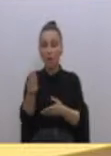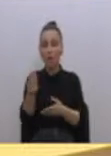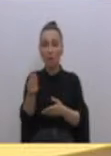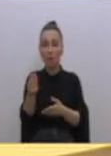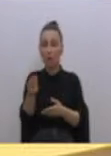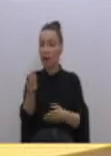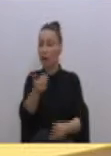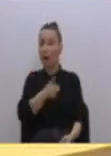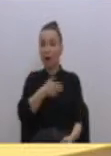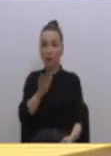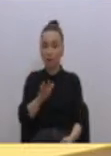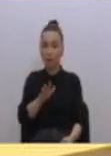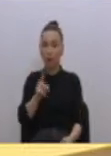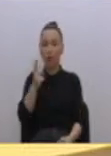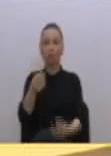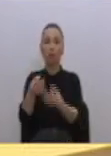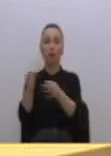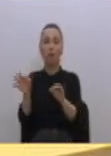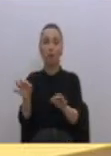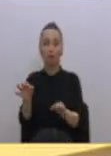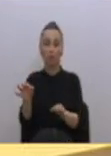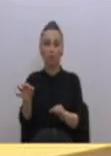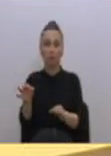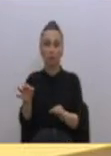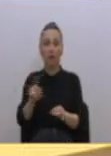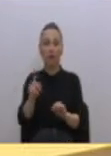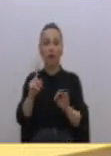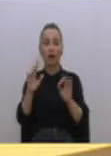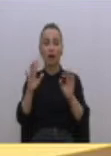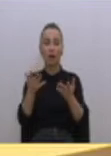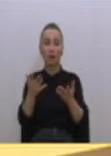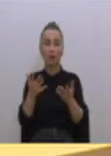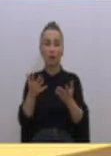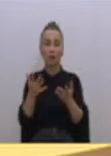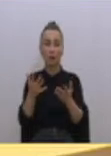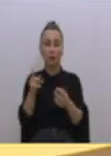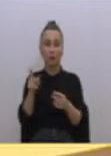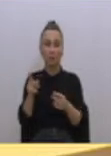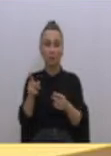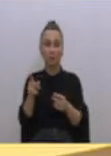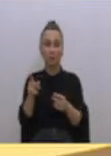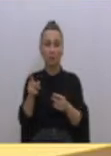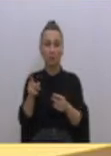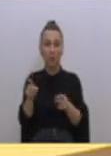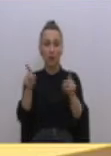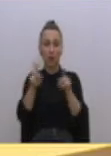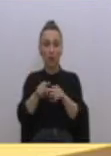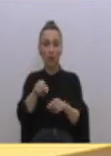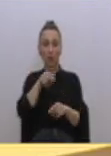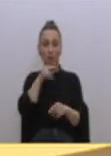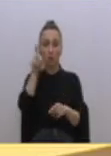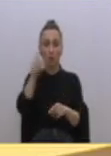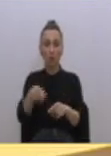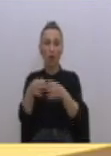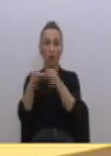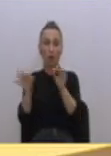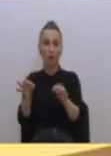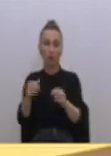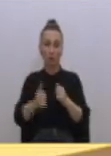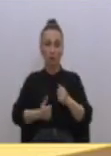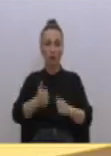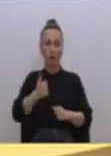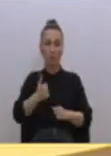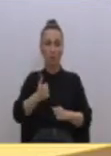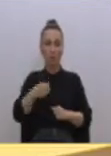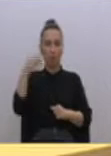გადახრა არ გინდოდათ, რატომ გაუშვით მაშინ? რა ხდება ნესრაჰეში? ახაც კორეელი გაუშვითო იძახი და ამაყობთ.